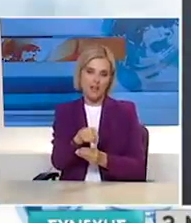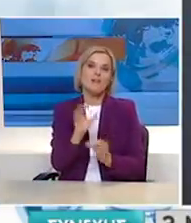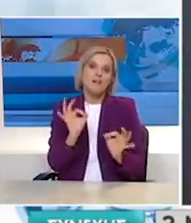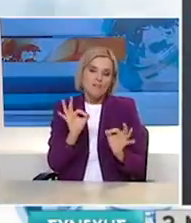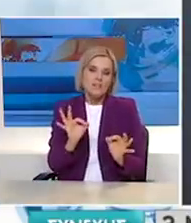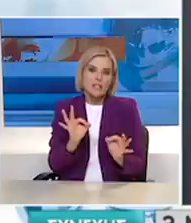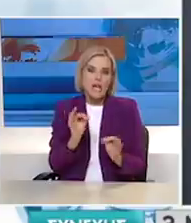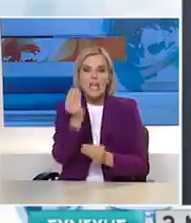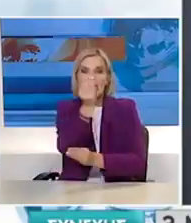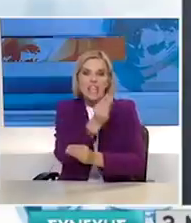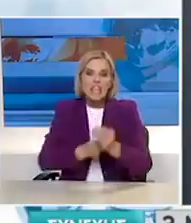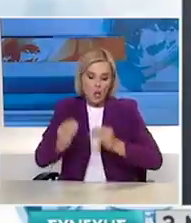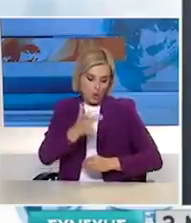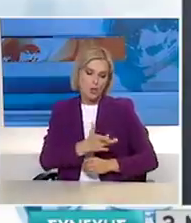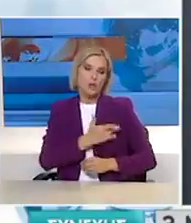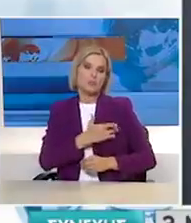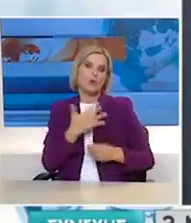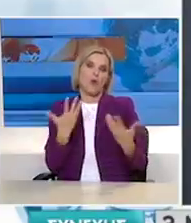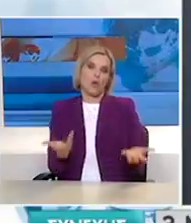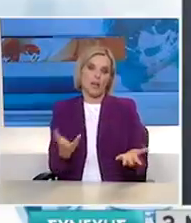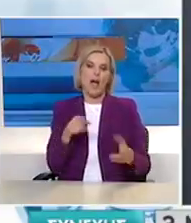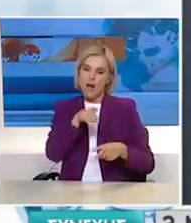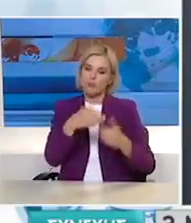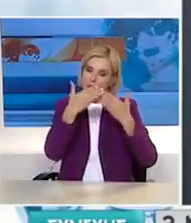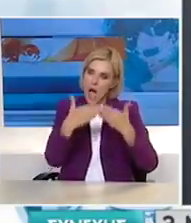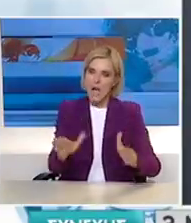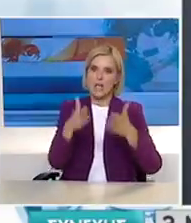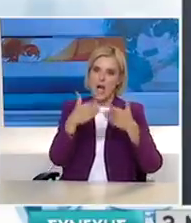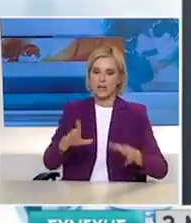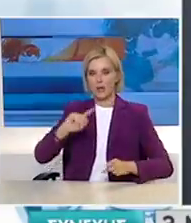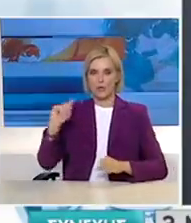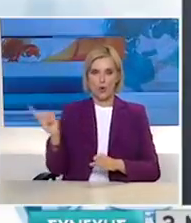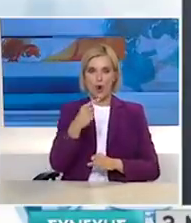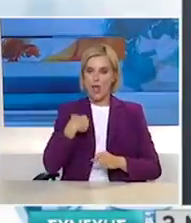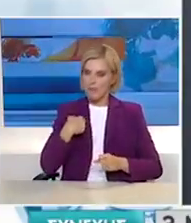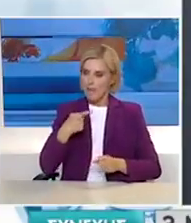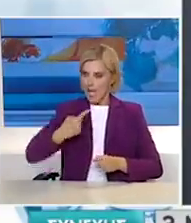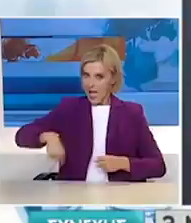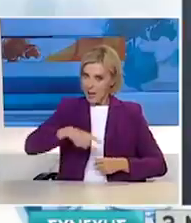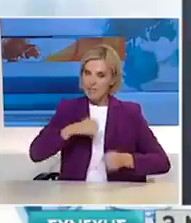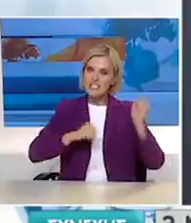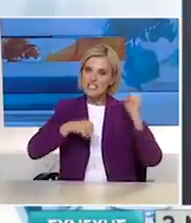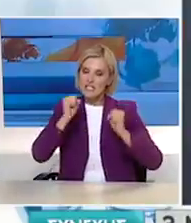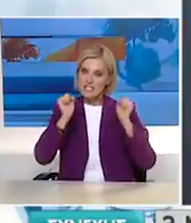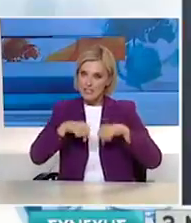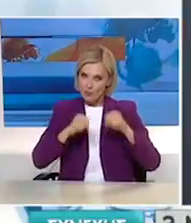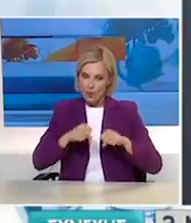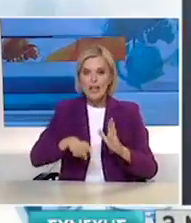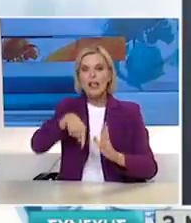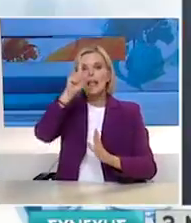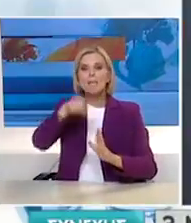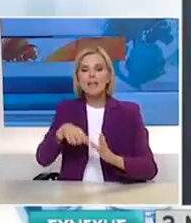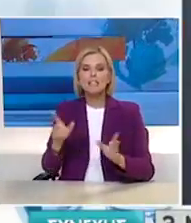εγκλεισμός τους, επιδρά αρνητικά στην ψυχοσυναισθηματική τους υγεία. Συμφωνήθηκε επομένως να ανοίξουν τα κέντρα διημέρευσης ημερήσιας